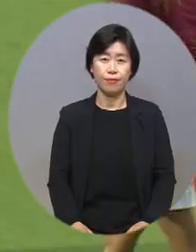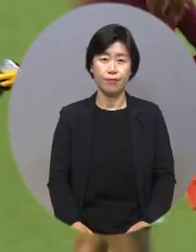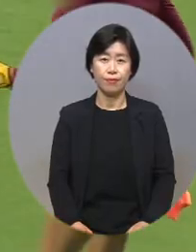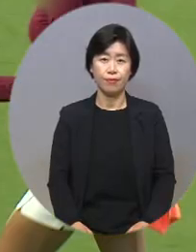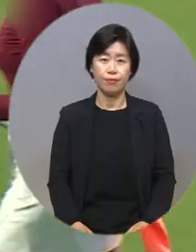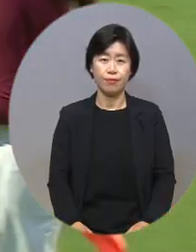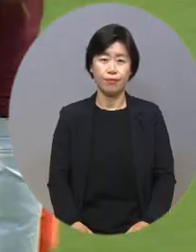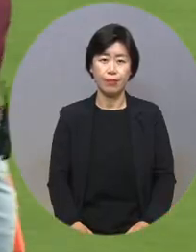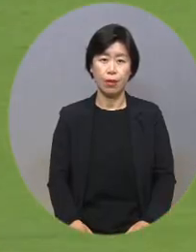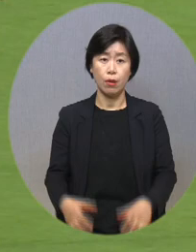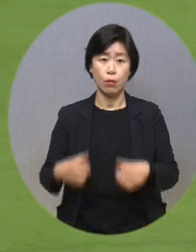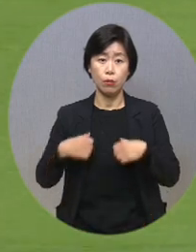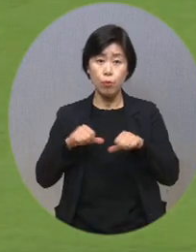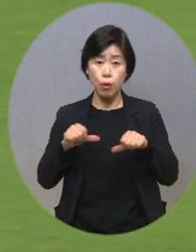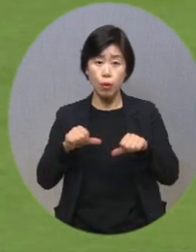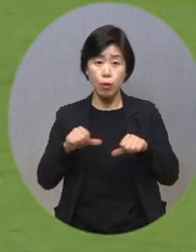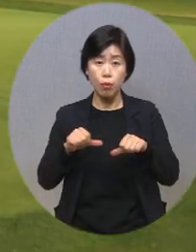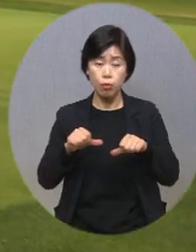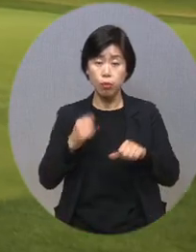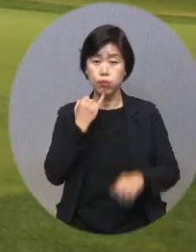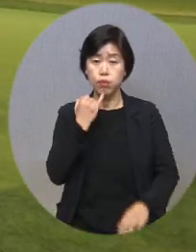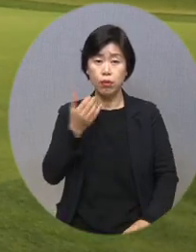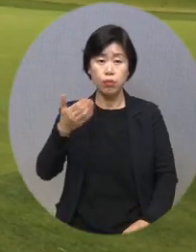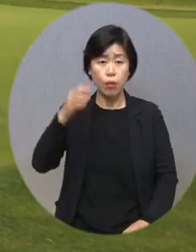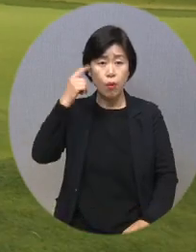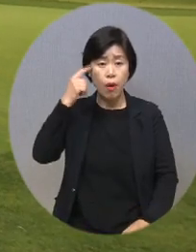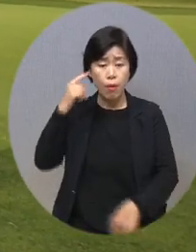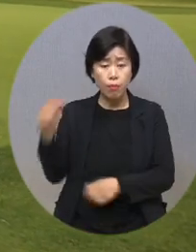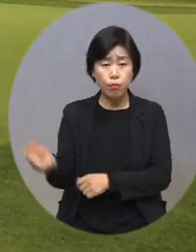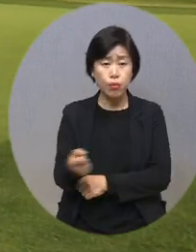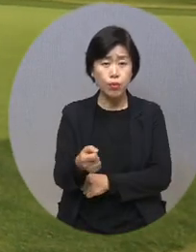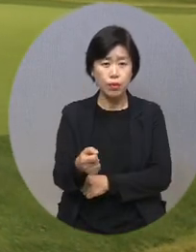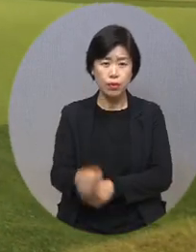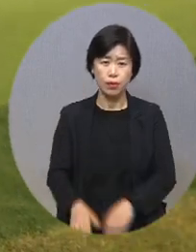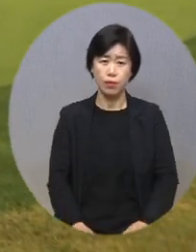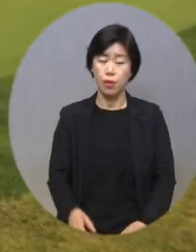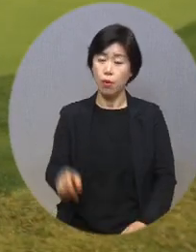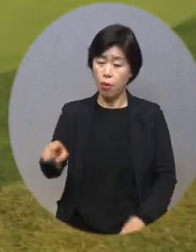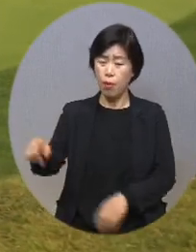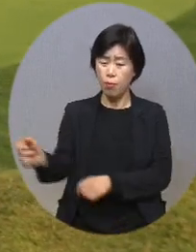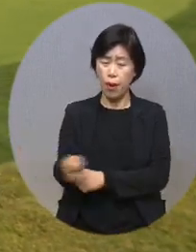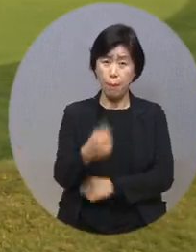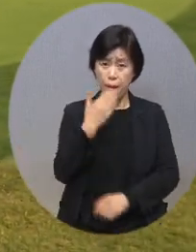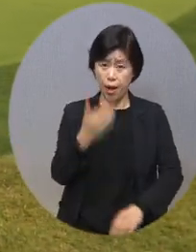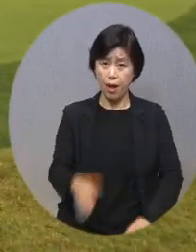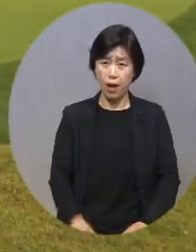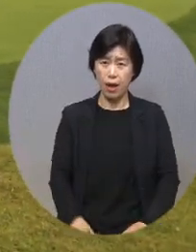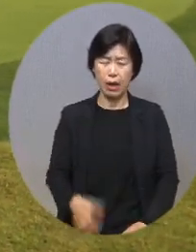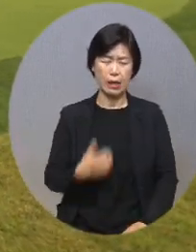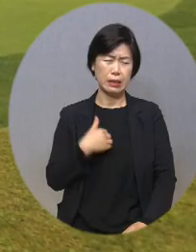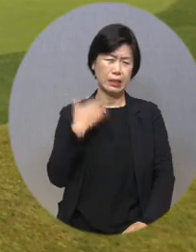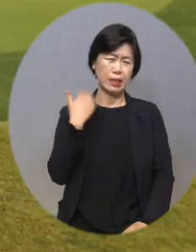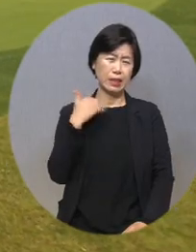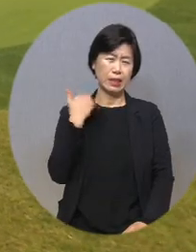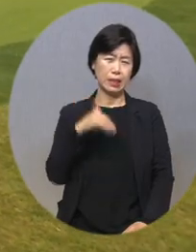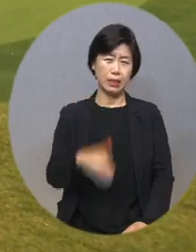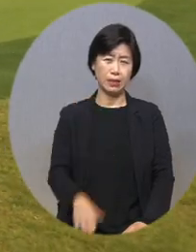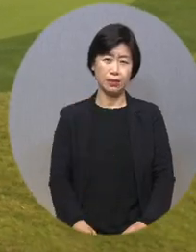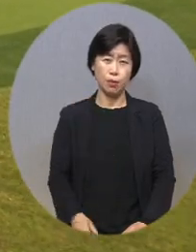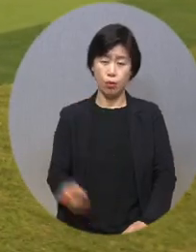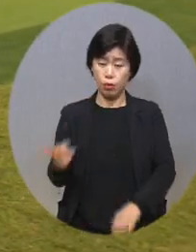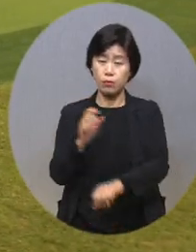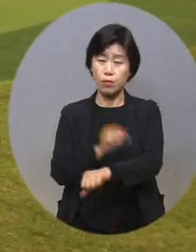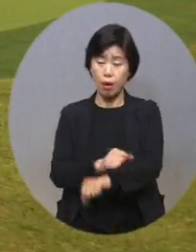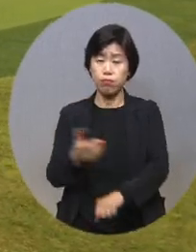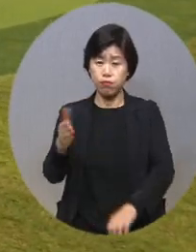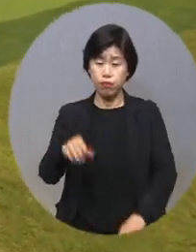기부업 하는 건데. 왜 하라고 했지? 아니, 근데 넣을 수도 있으니까. 그치. 아, 못 넣죠. 저거 누구, 어떻게 넣어? 아니, 뭐 그렇게 잘 치면서 이건